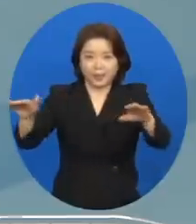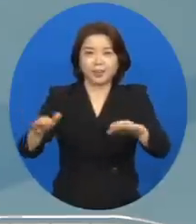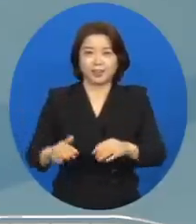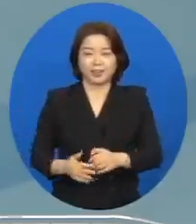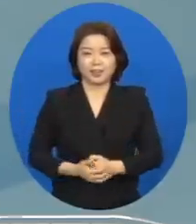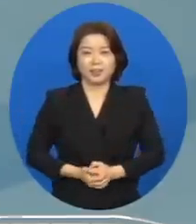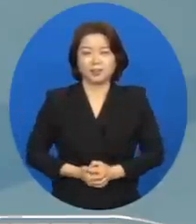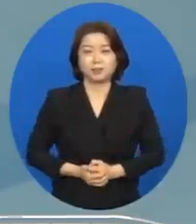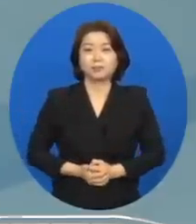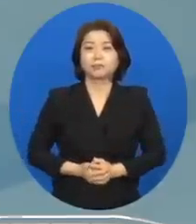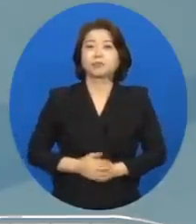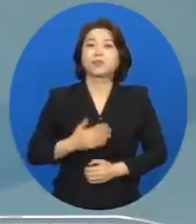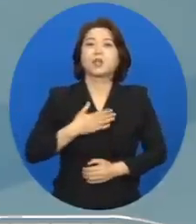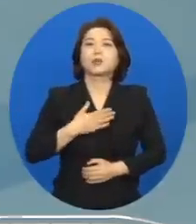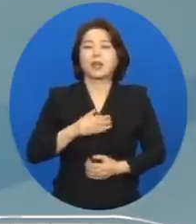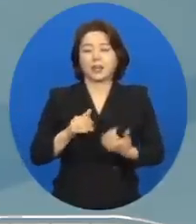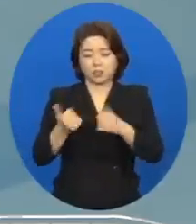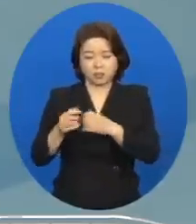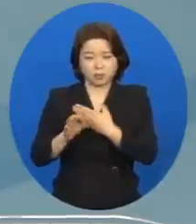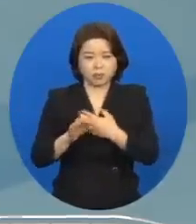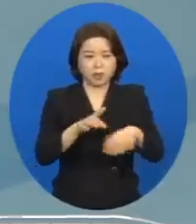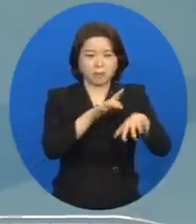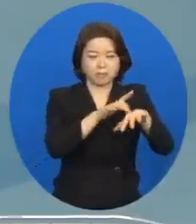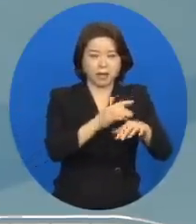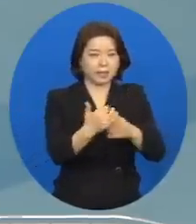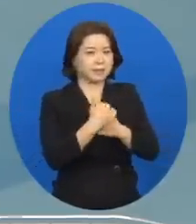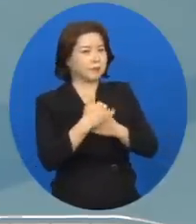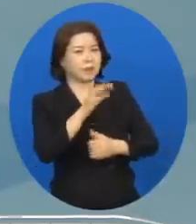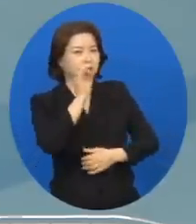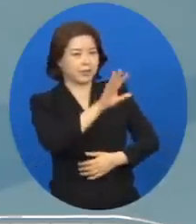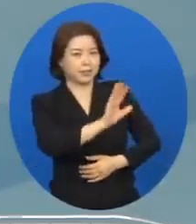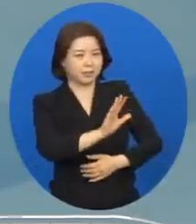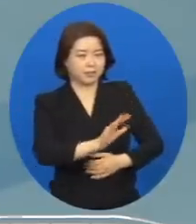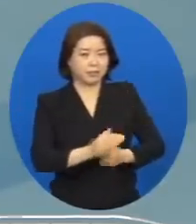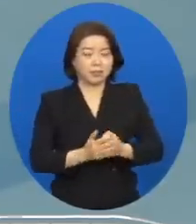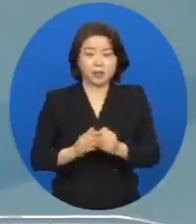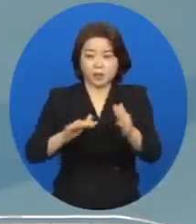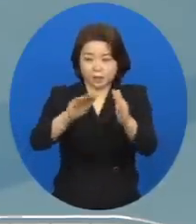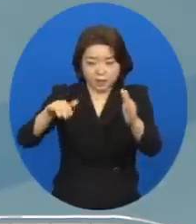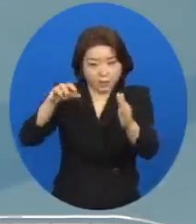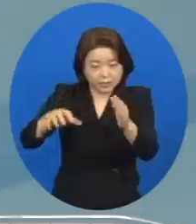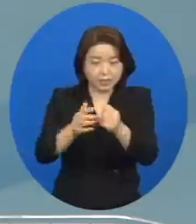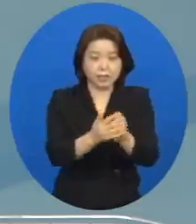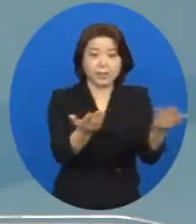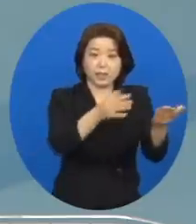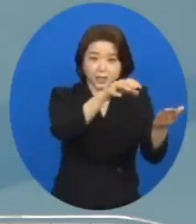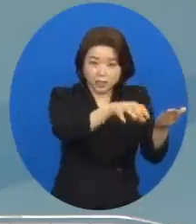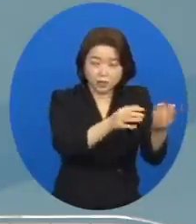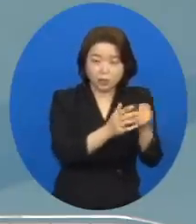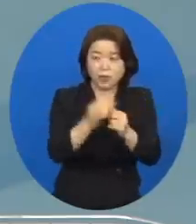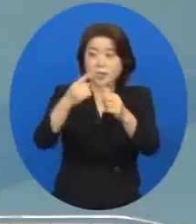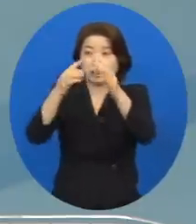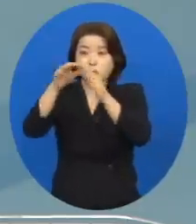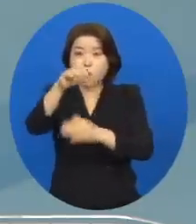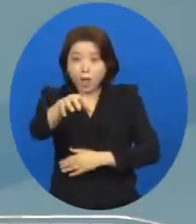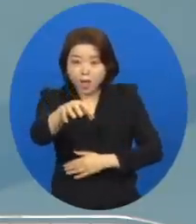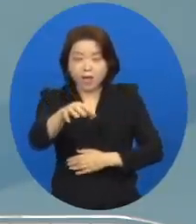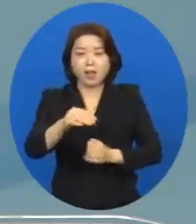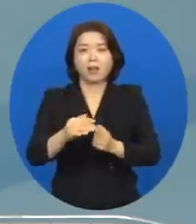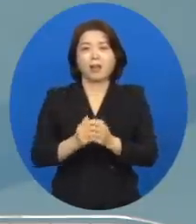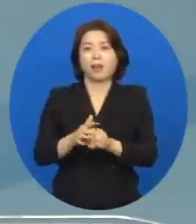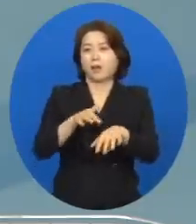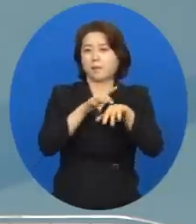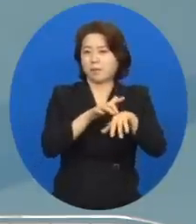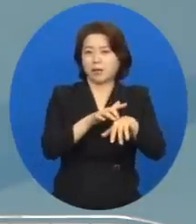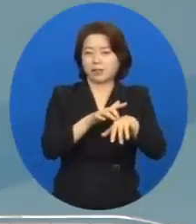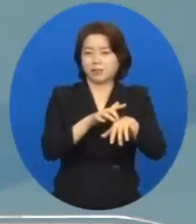우리가 죽으면 마귀가 어떻게 못해요? 우리의 가정 안에, 일터에, 교회 안에